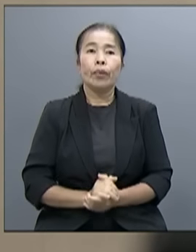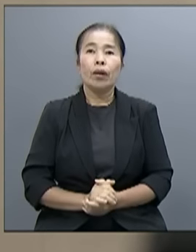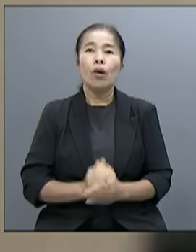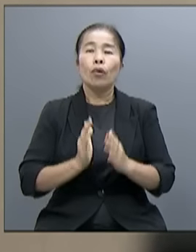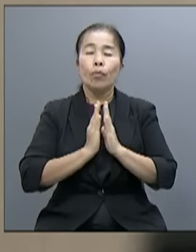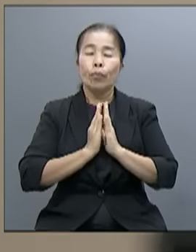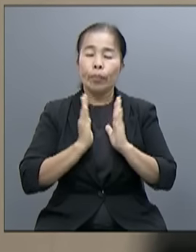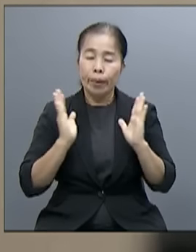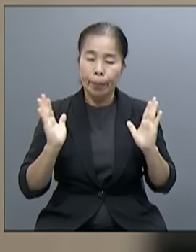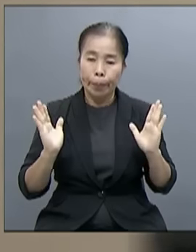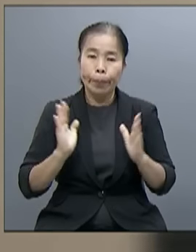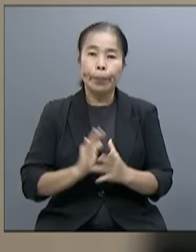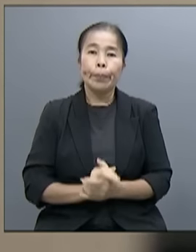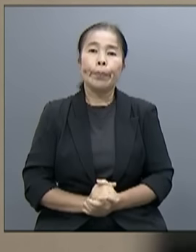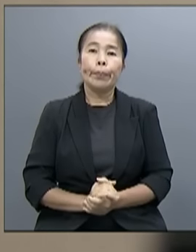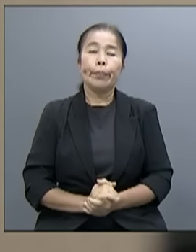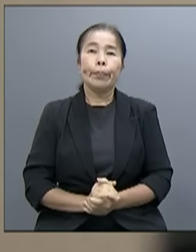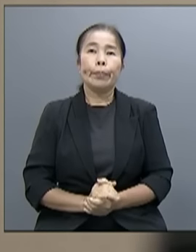ากครับ